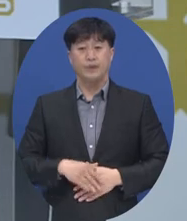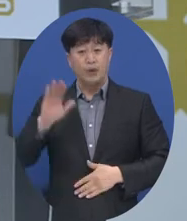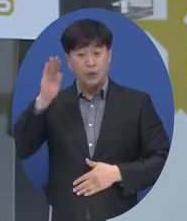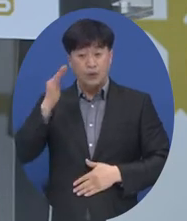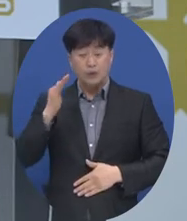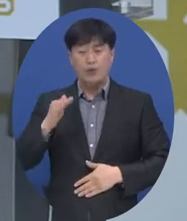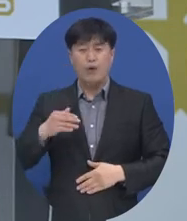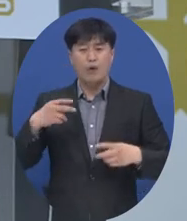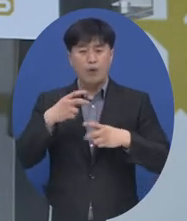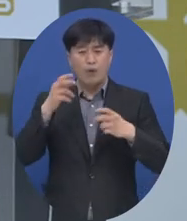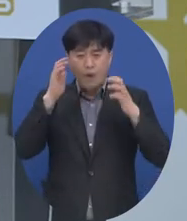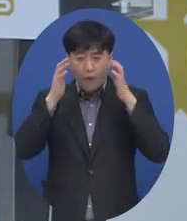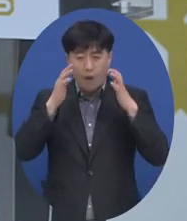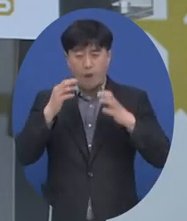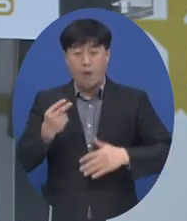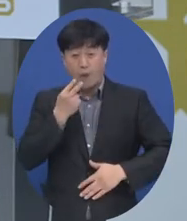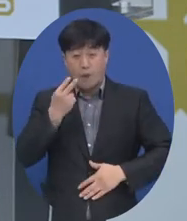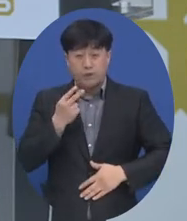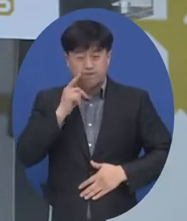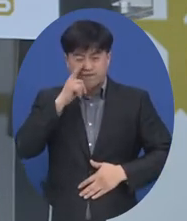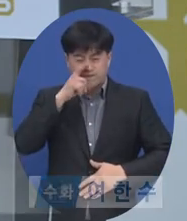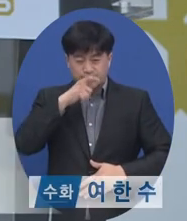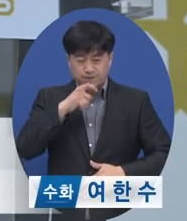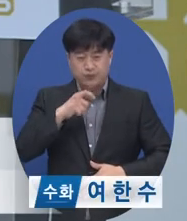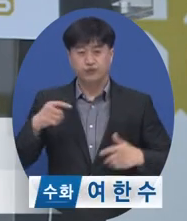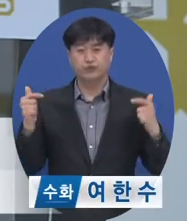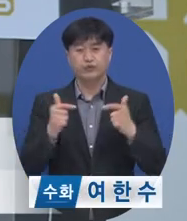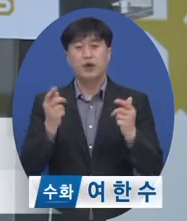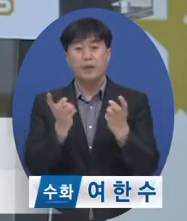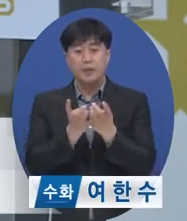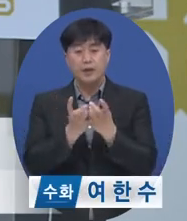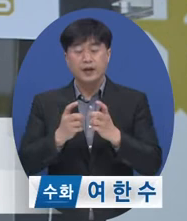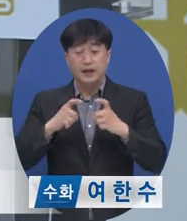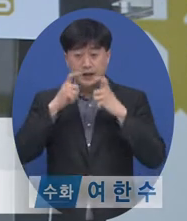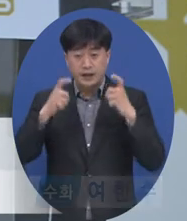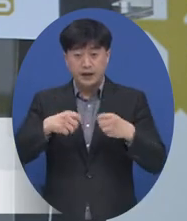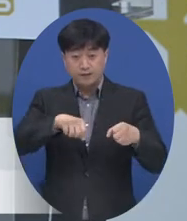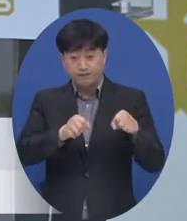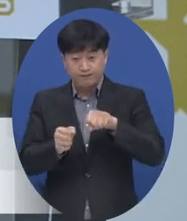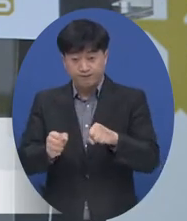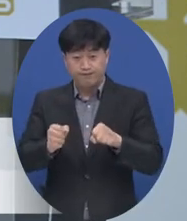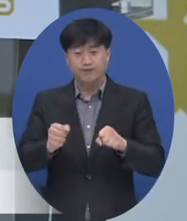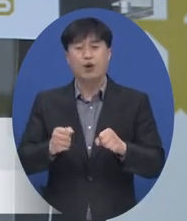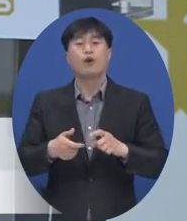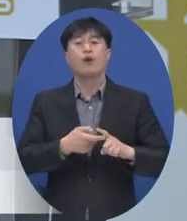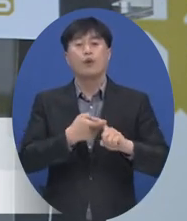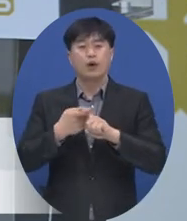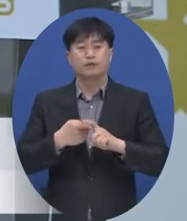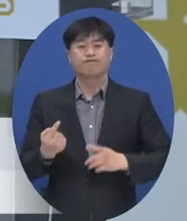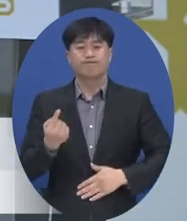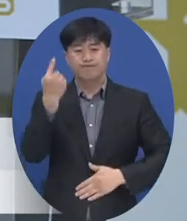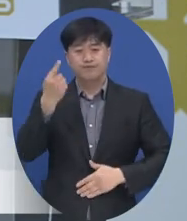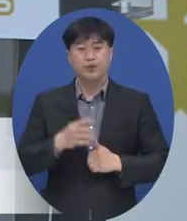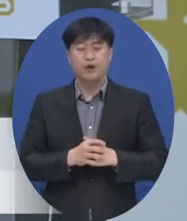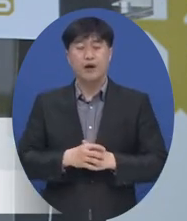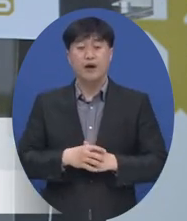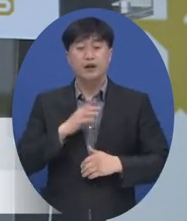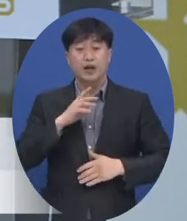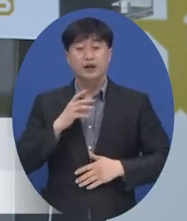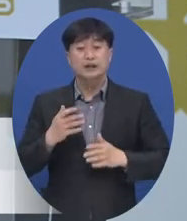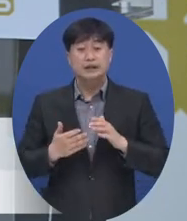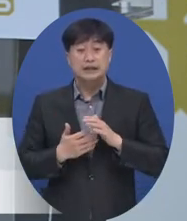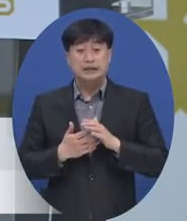최근 교통 혼잡과 대기오염을 줄일 수 있는 대안으로 개인형 이동 장치 에 대한 관심이 높아졌는데요 만